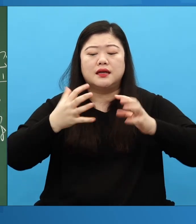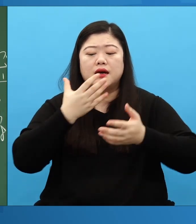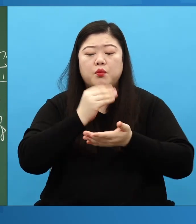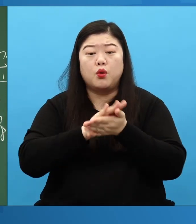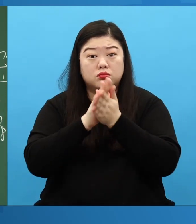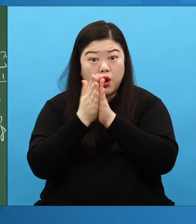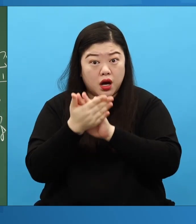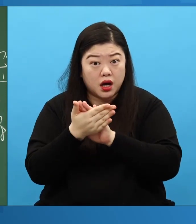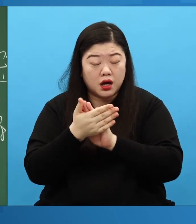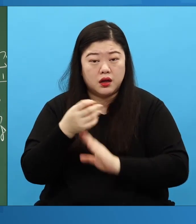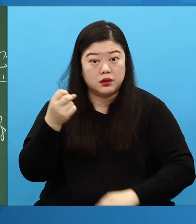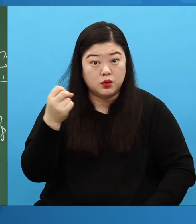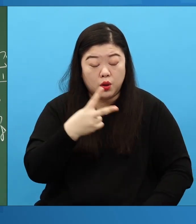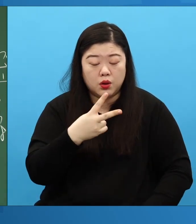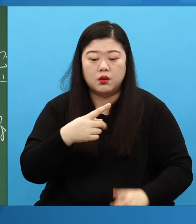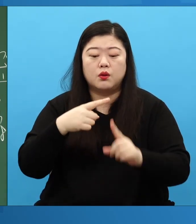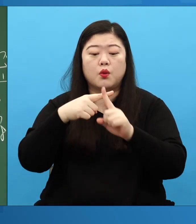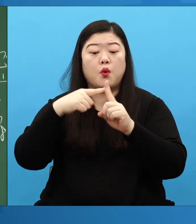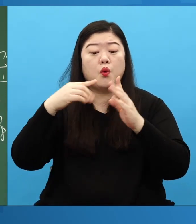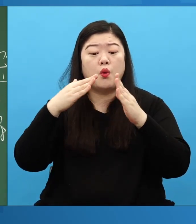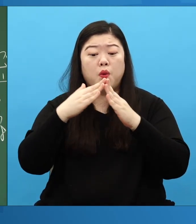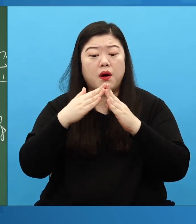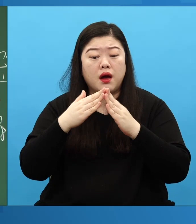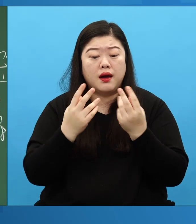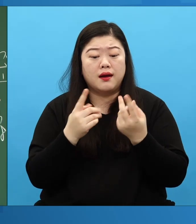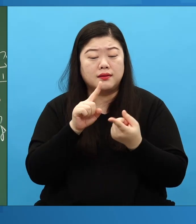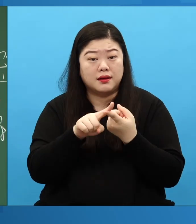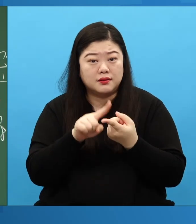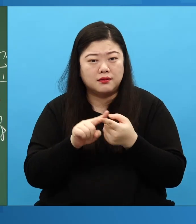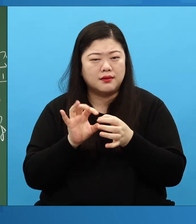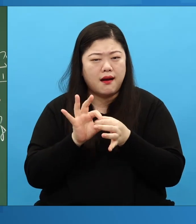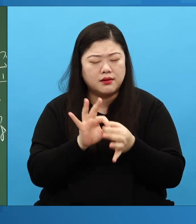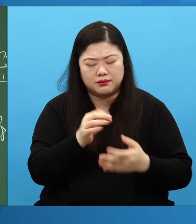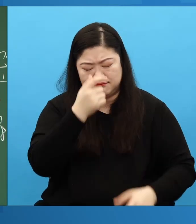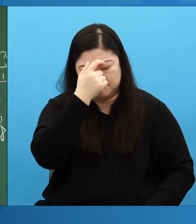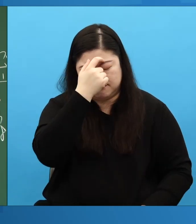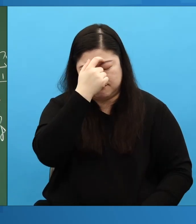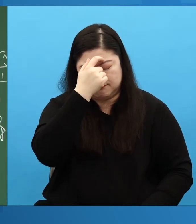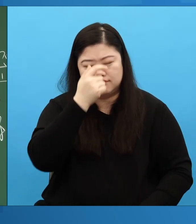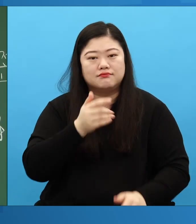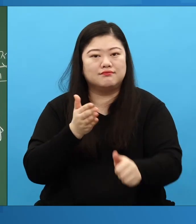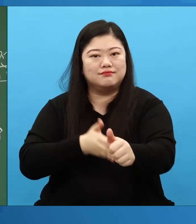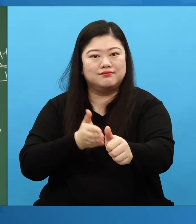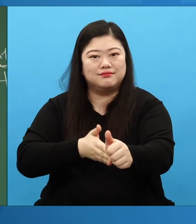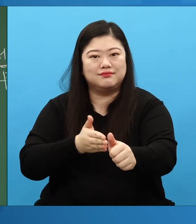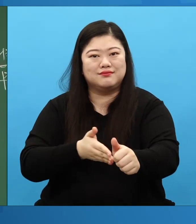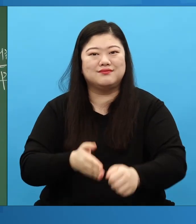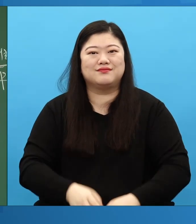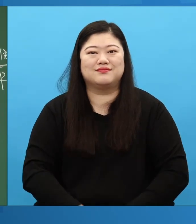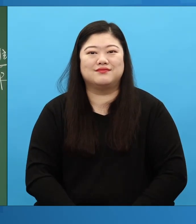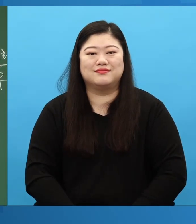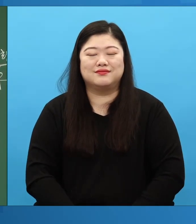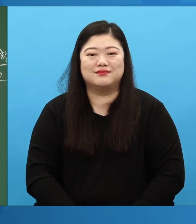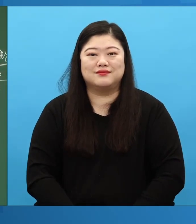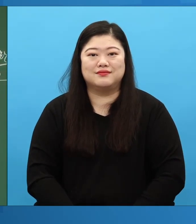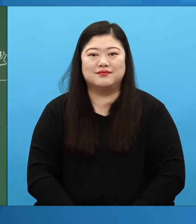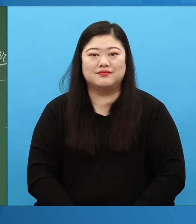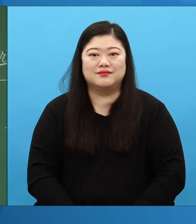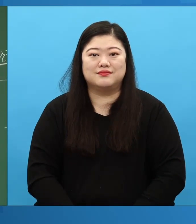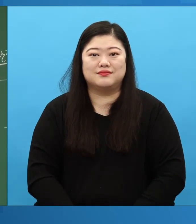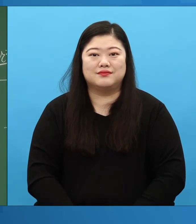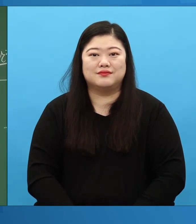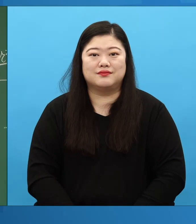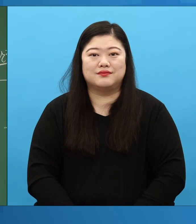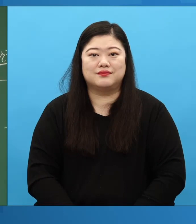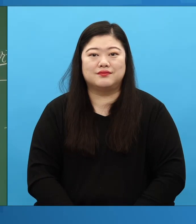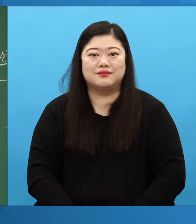계속 기도하셔야 And 돼요. so because these answers will come, may you really do the prayer of how can I go into only to do world evangelization through my businesses. 적어도 이제 우리가 성전